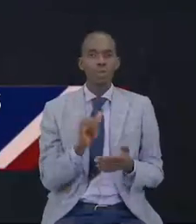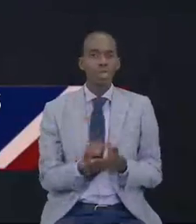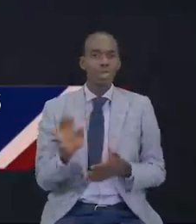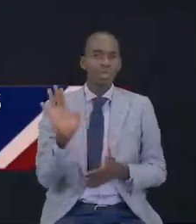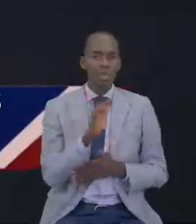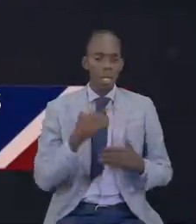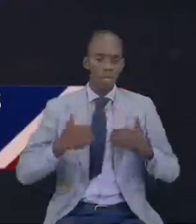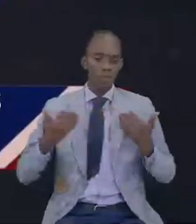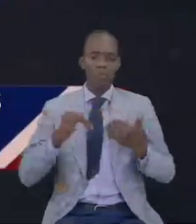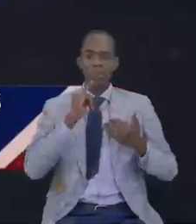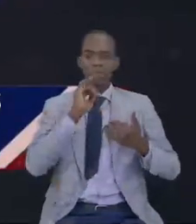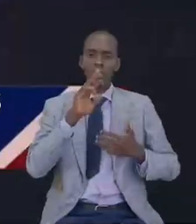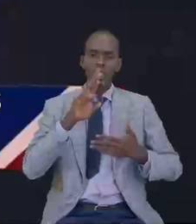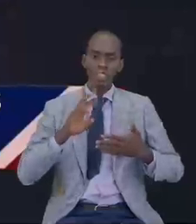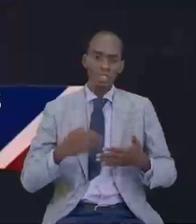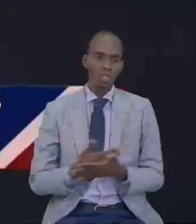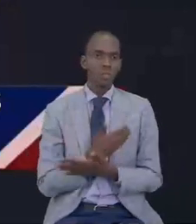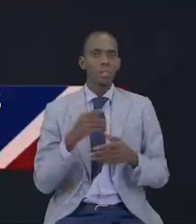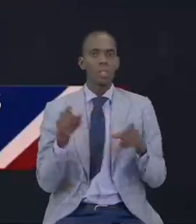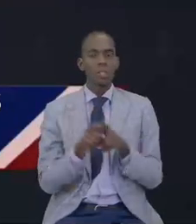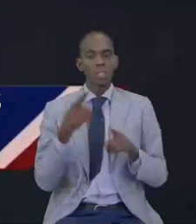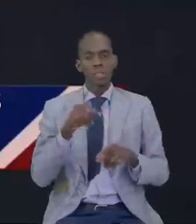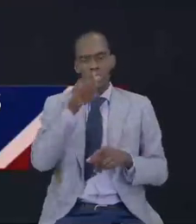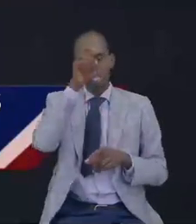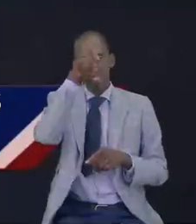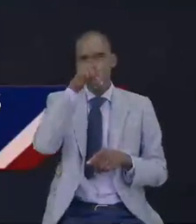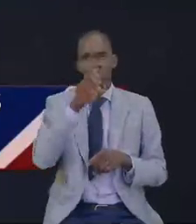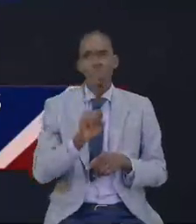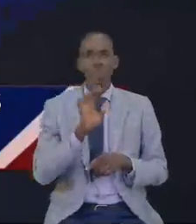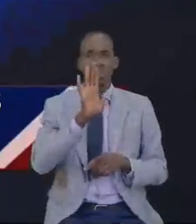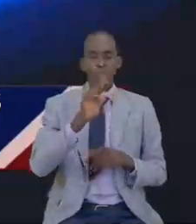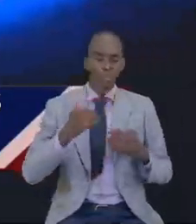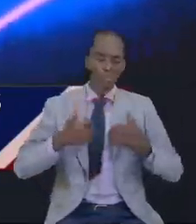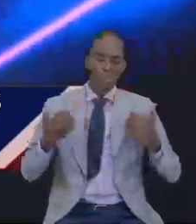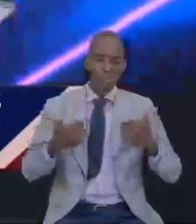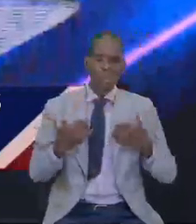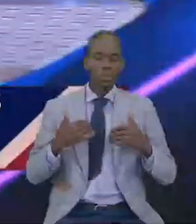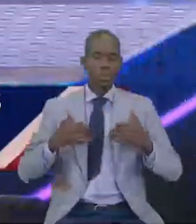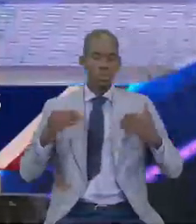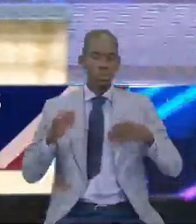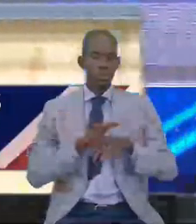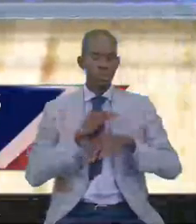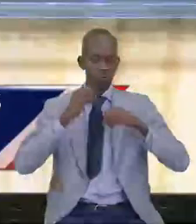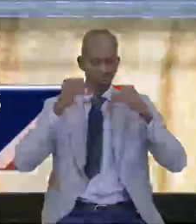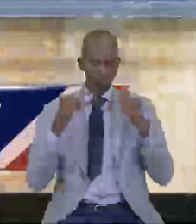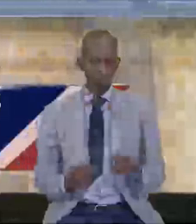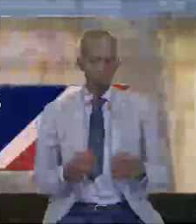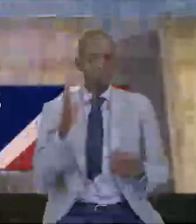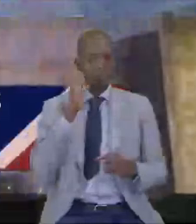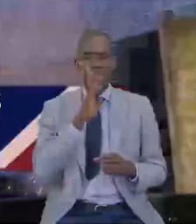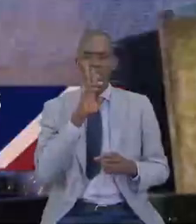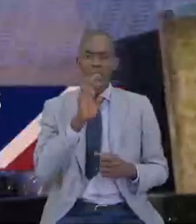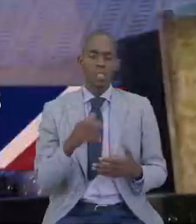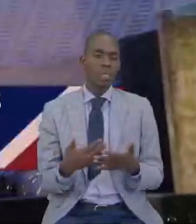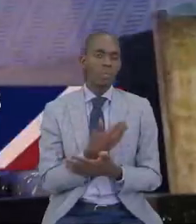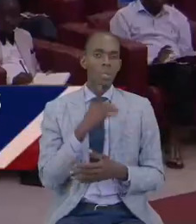Verset 5. Psaume 103, 5. C'est lui qui rassasie de bien ta vieillesse. Amen. Qui te fait rajeunir comme l'aigle. Et ta vie sera